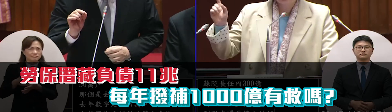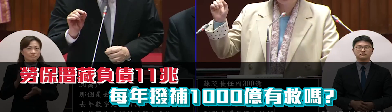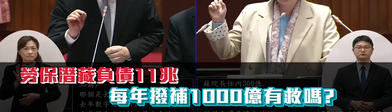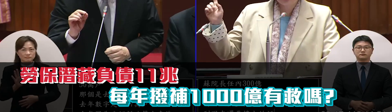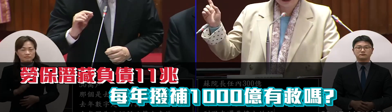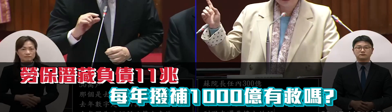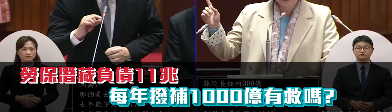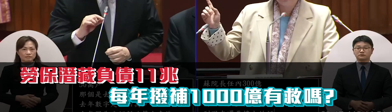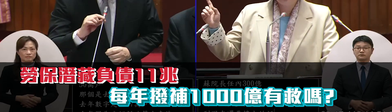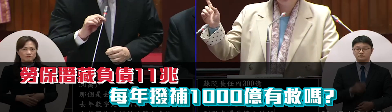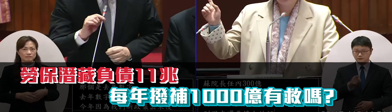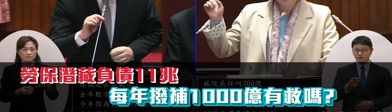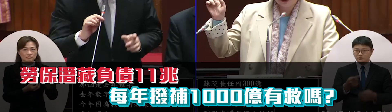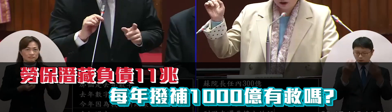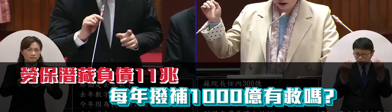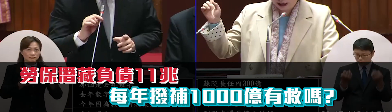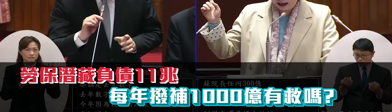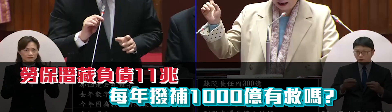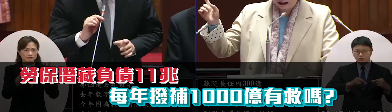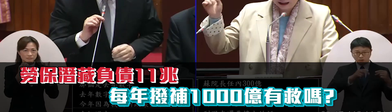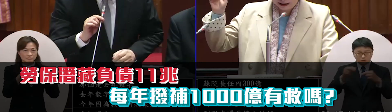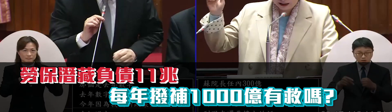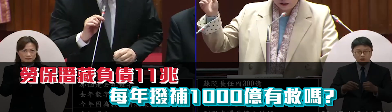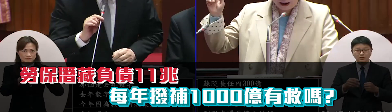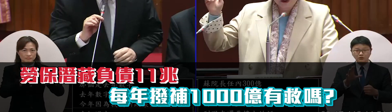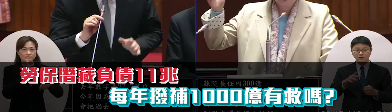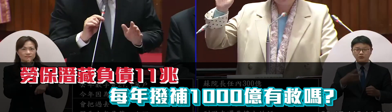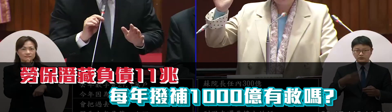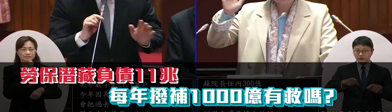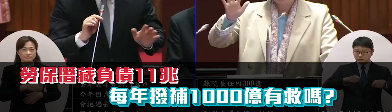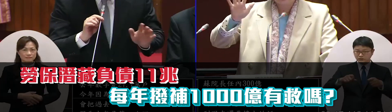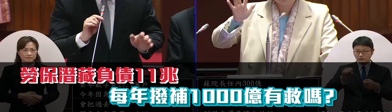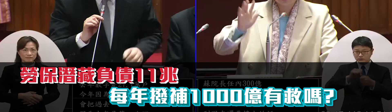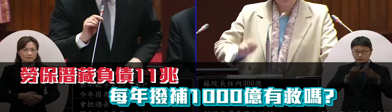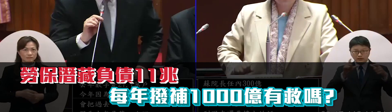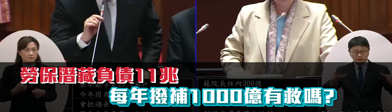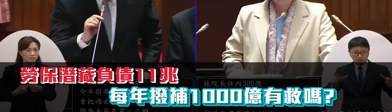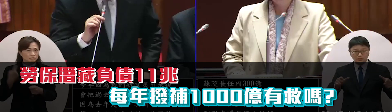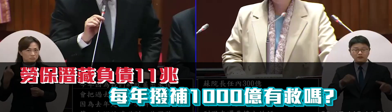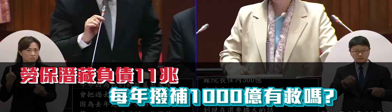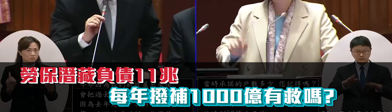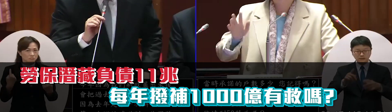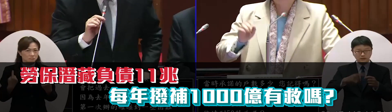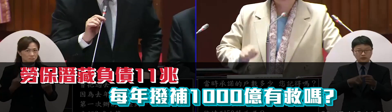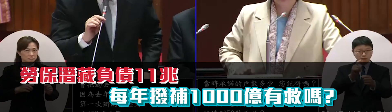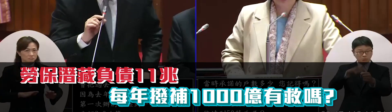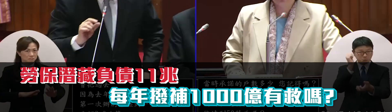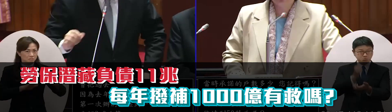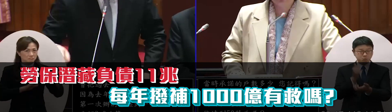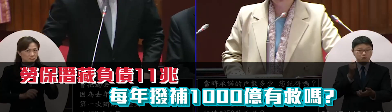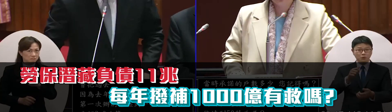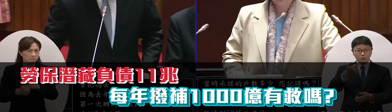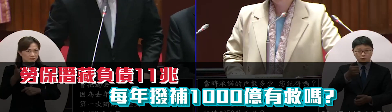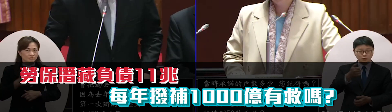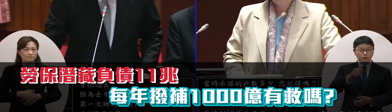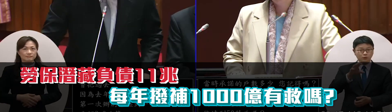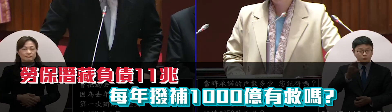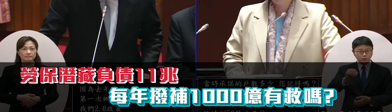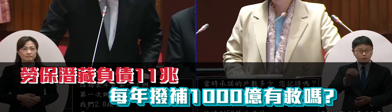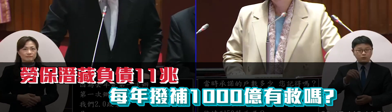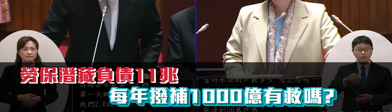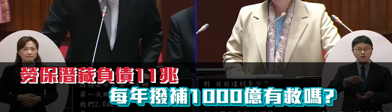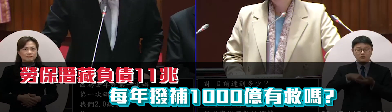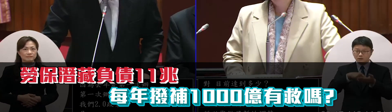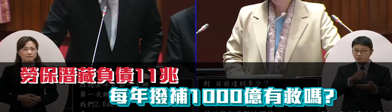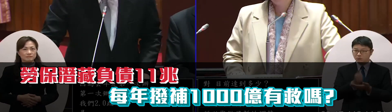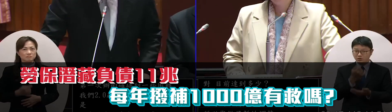们2.0的一个政策。 所以要扩大好，那你有把握 那应该会比去年会好很多， 有没有把握做到50万户？ 我